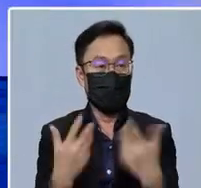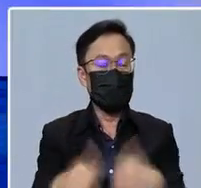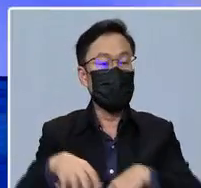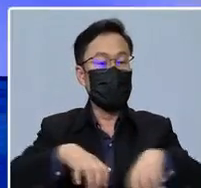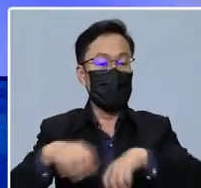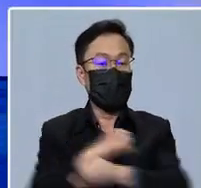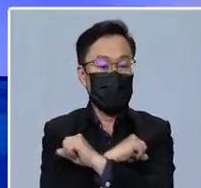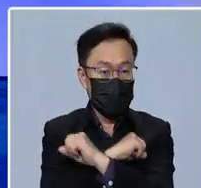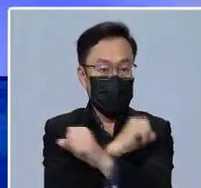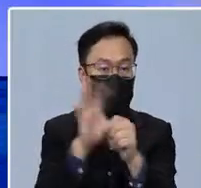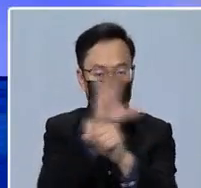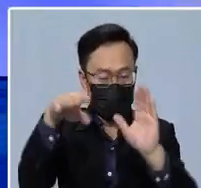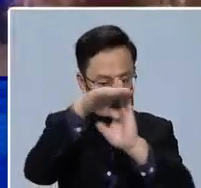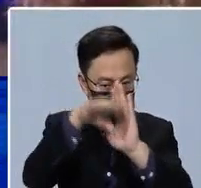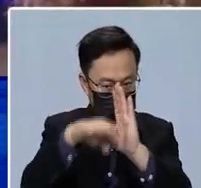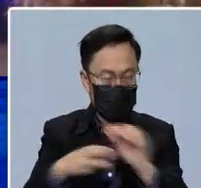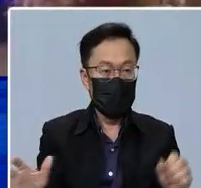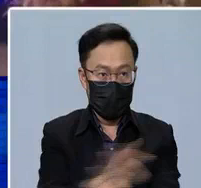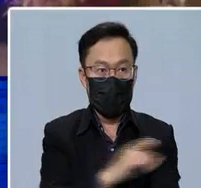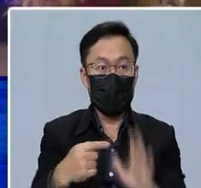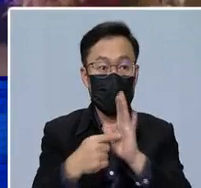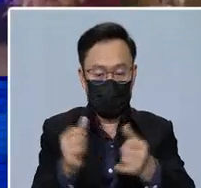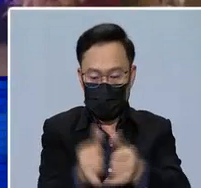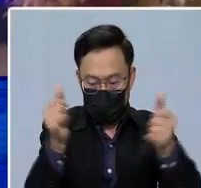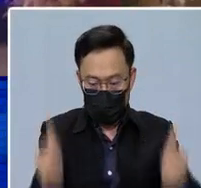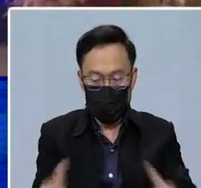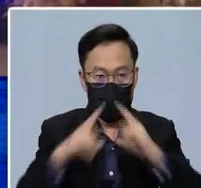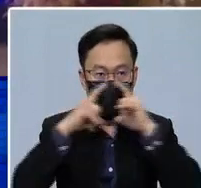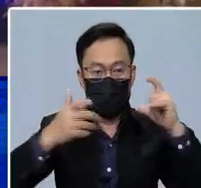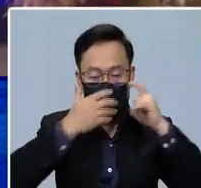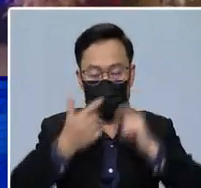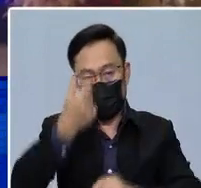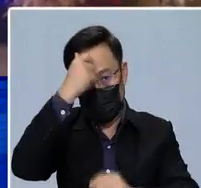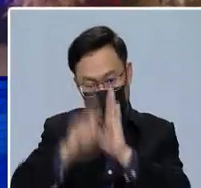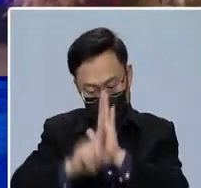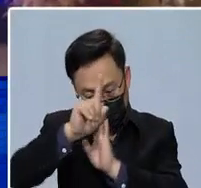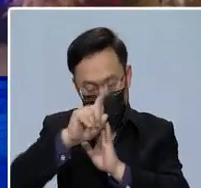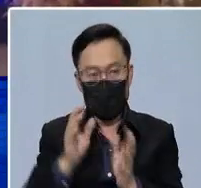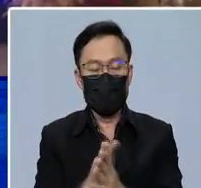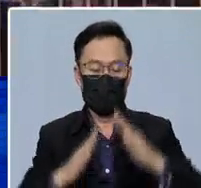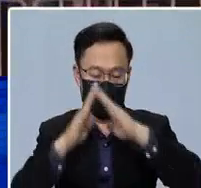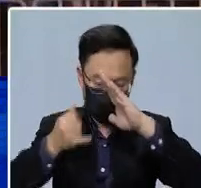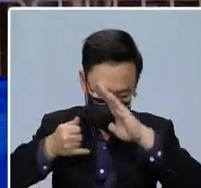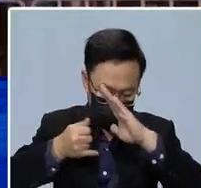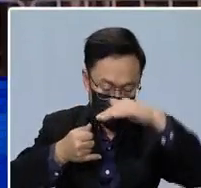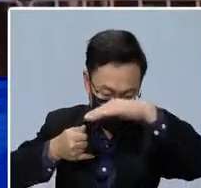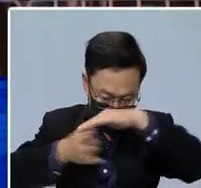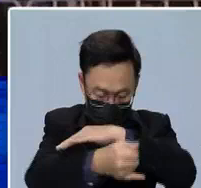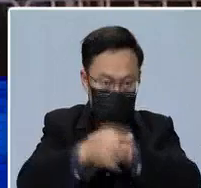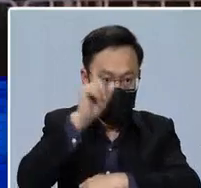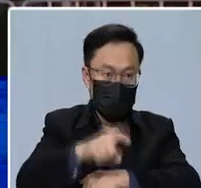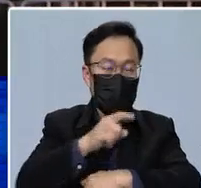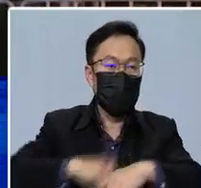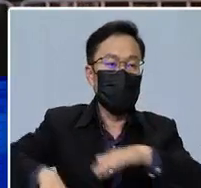ป้องกันโควิด-19 อย่างเคร่งครัดทั้งการเว้นระยะห่างสวมหน้ากากการวัดอุณหภูมิการเข้างานสำหรับผู้ที่จะเดินทางมาร่วม